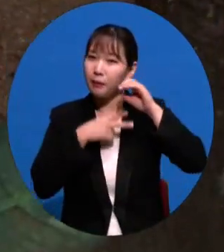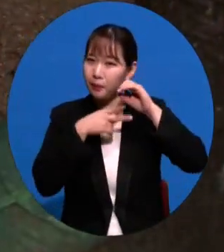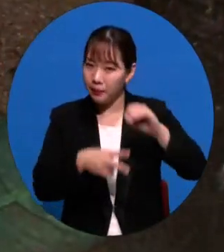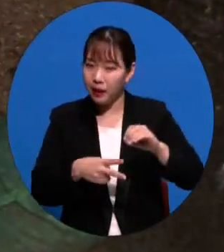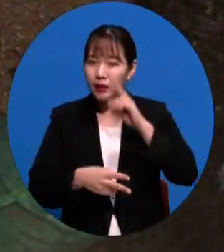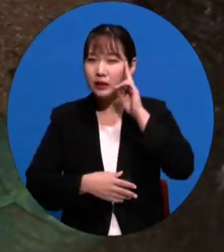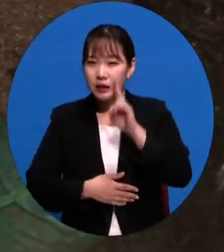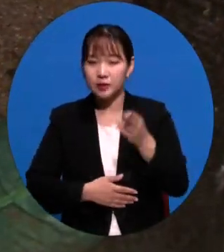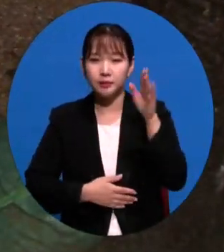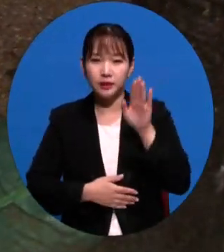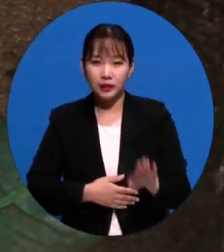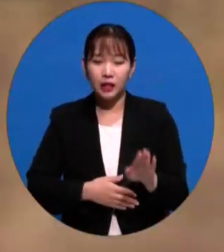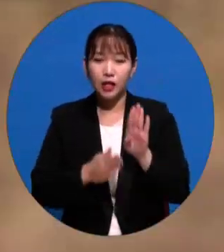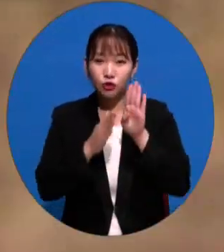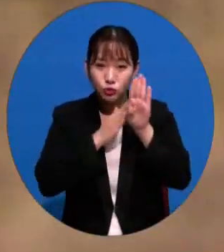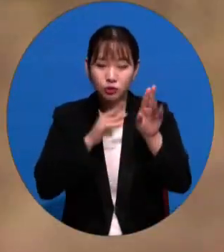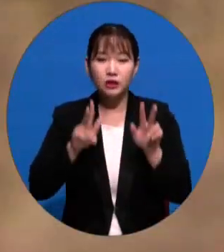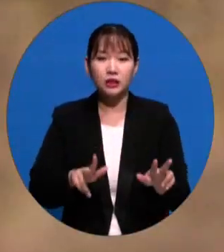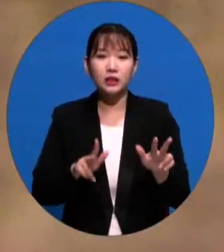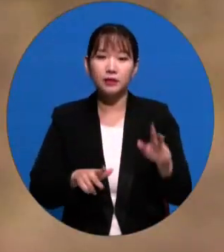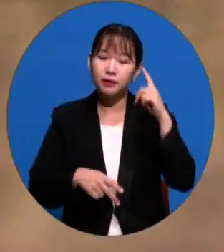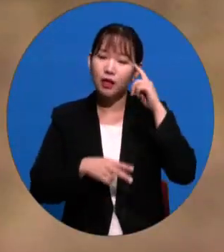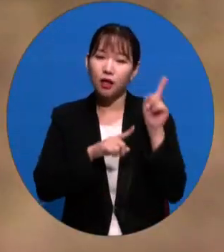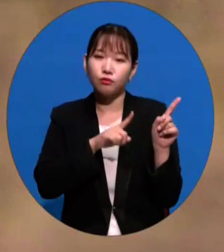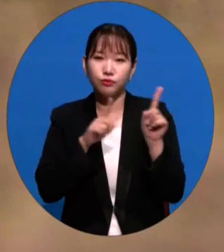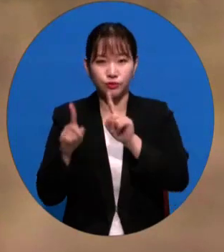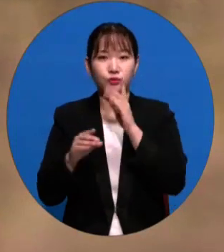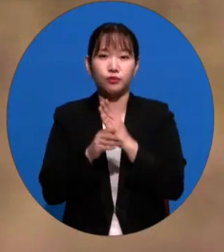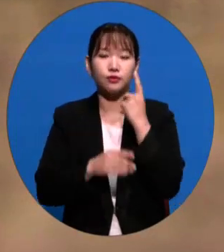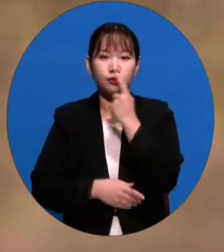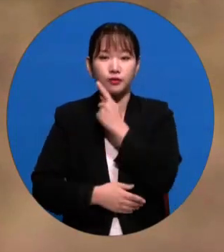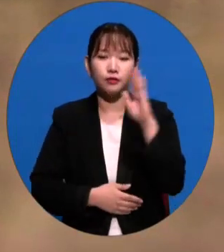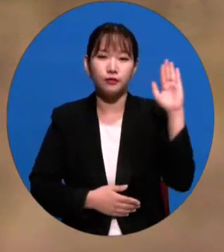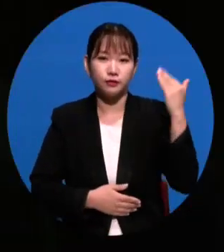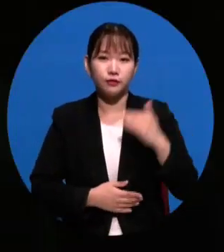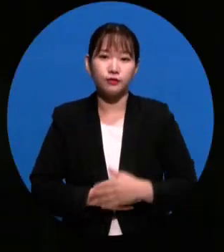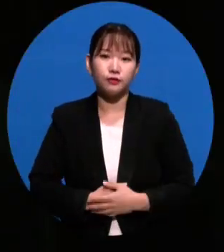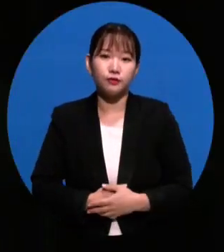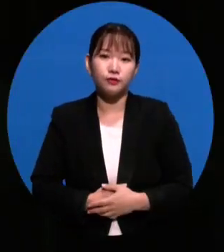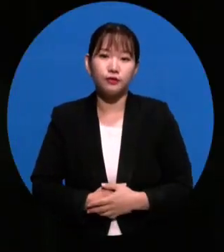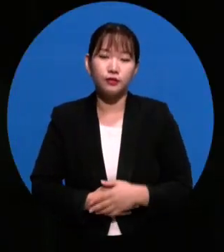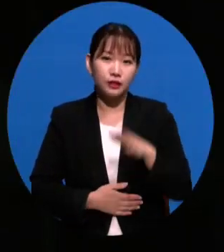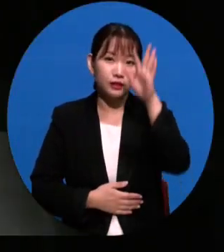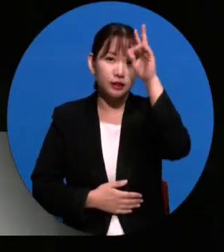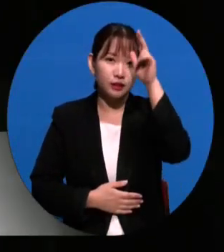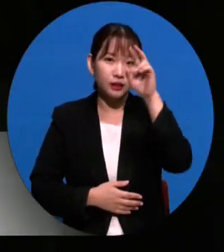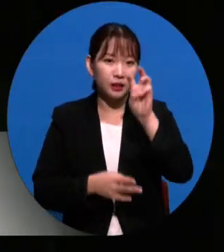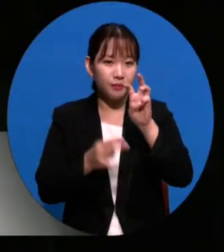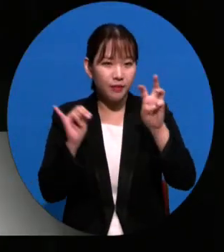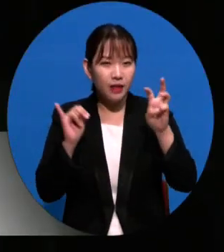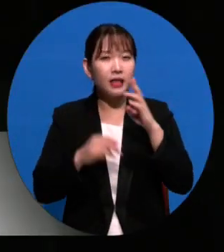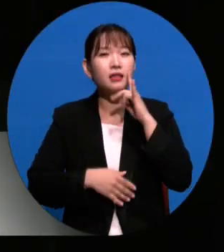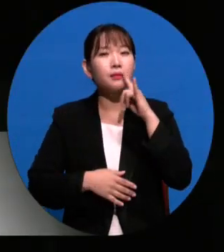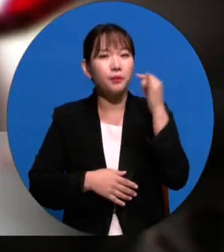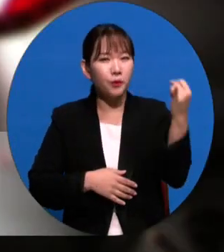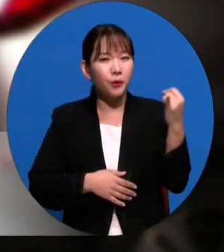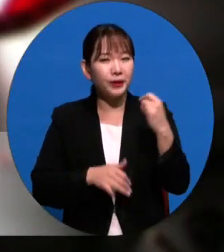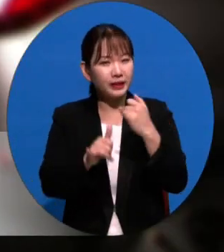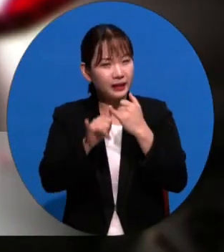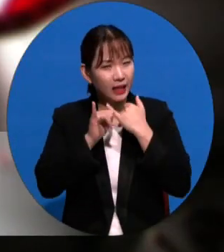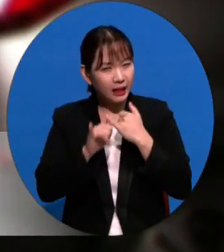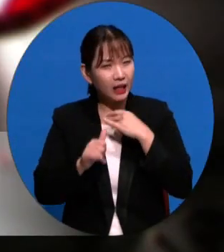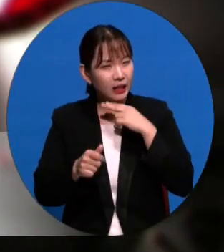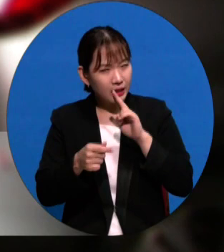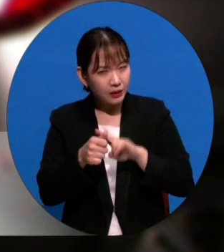정도로 중태였지만 현재 의식을 되찾고 있는 것으로 전해졌습니다. 경찰은 30대 친모가 극단적인